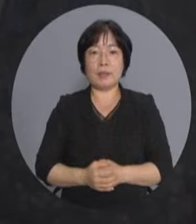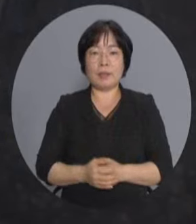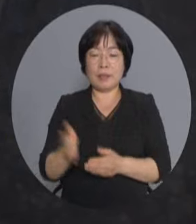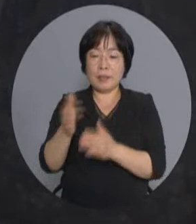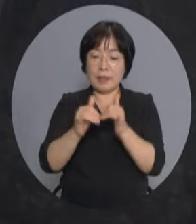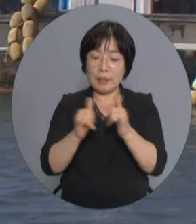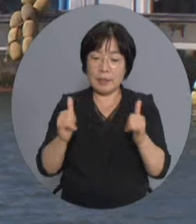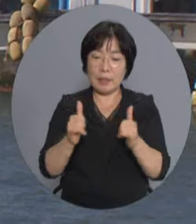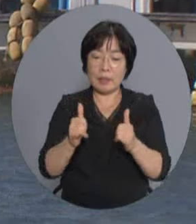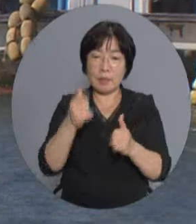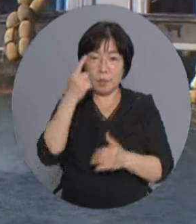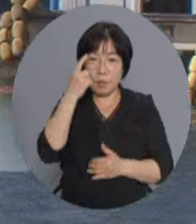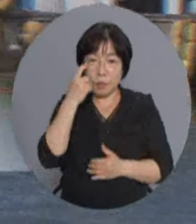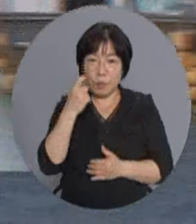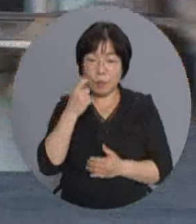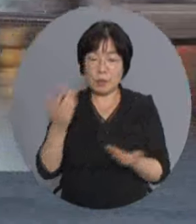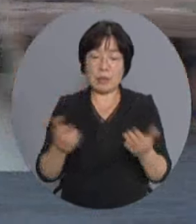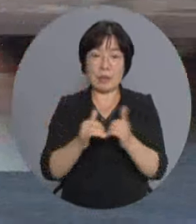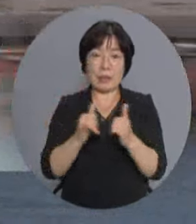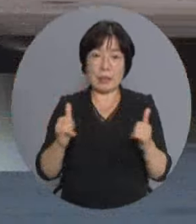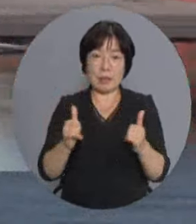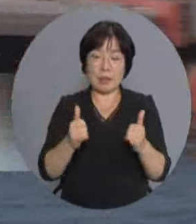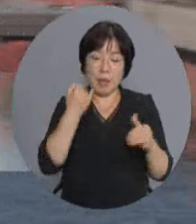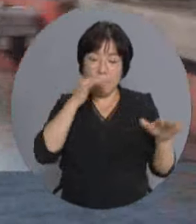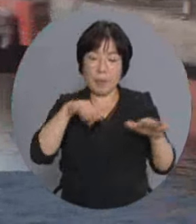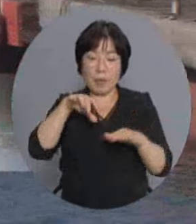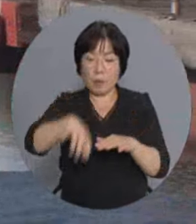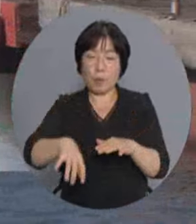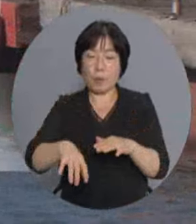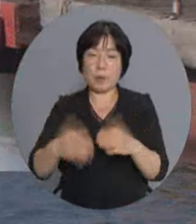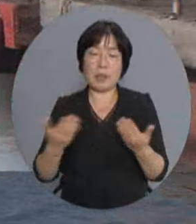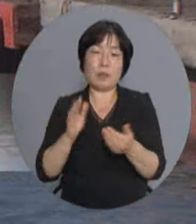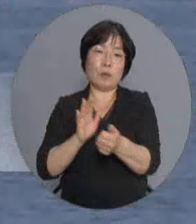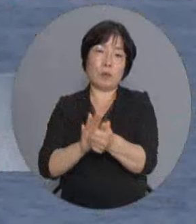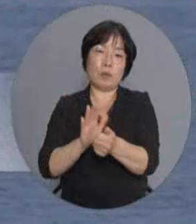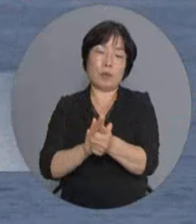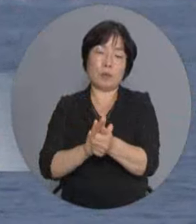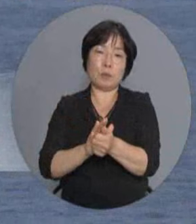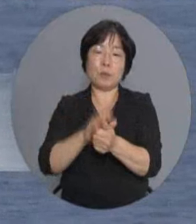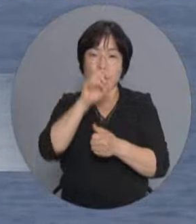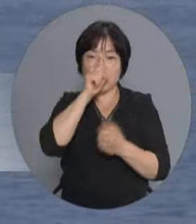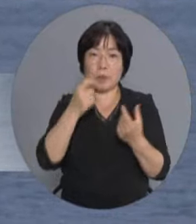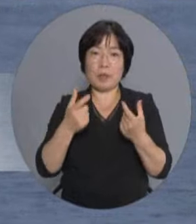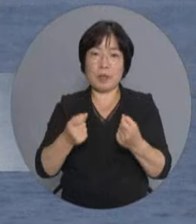어민들은 해조류 양식장처럼 바다에서 이루어지는 굴 채취 현장에도 이들을 투입할 수